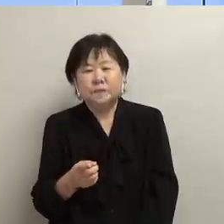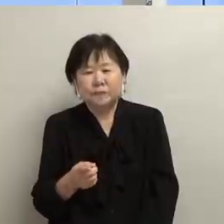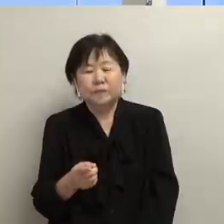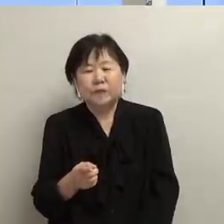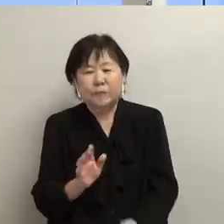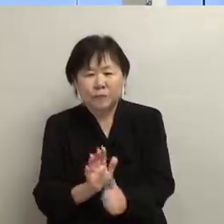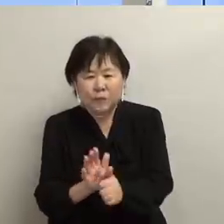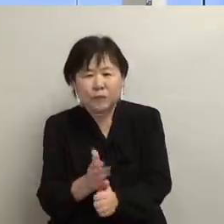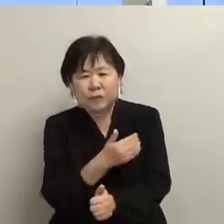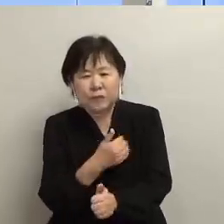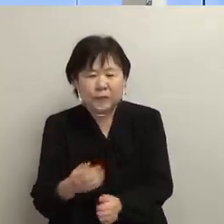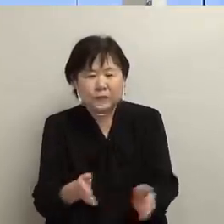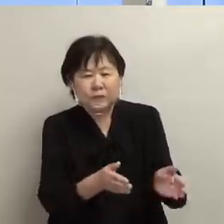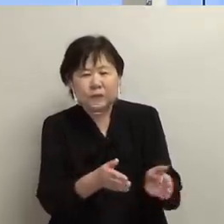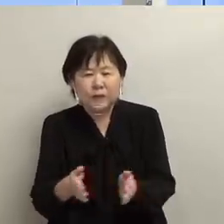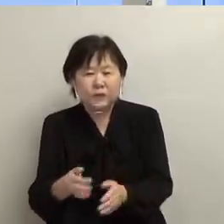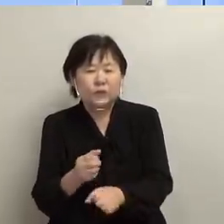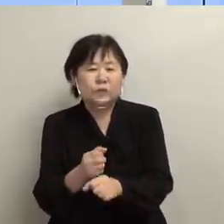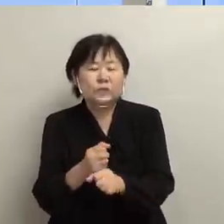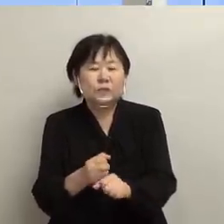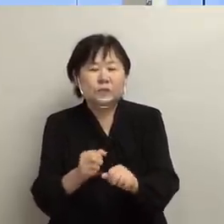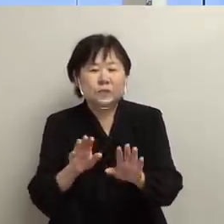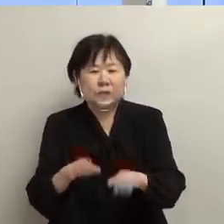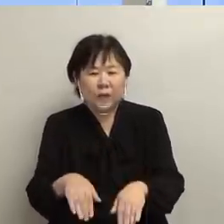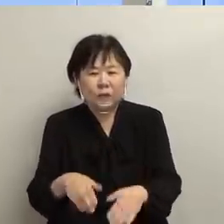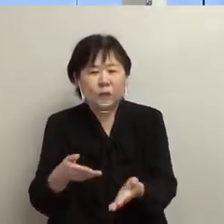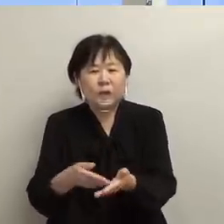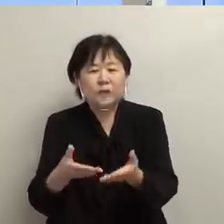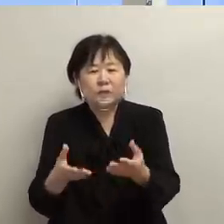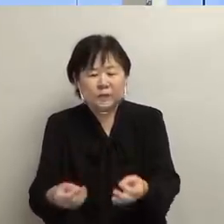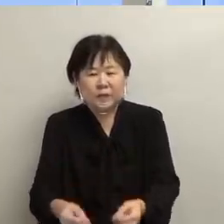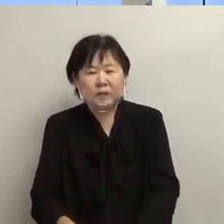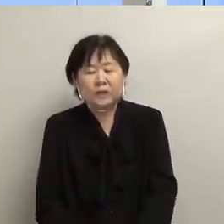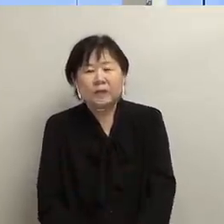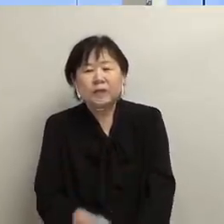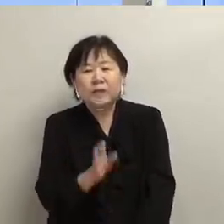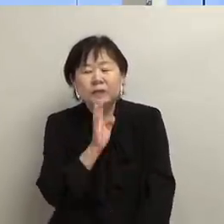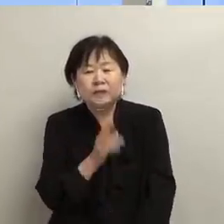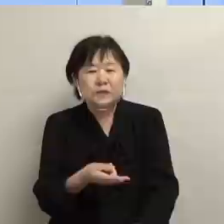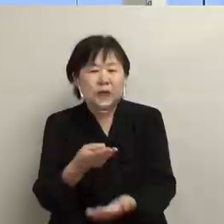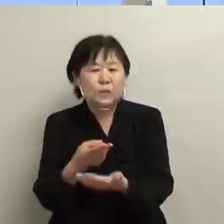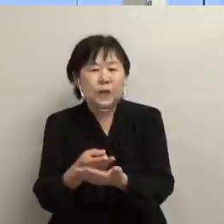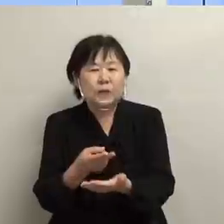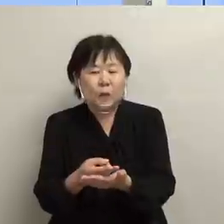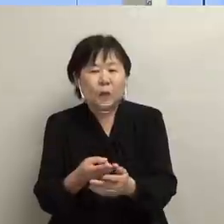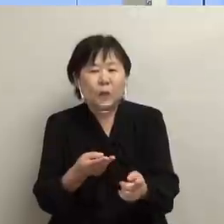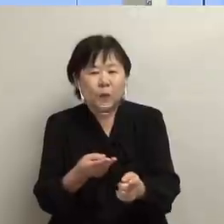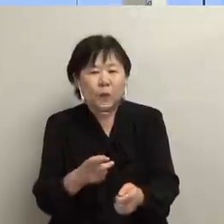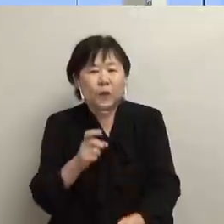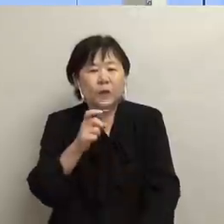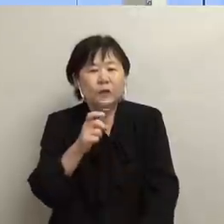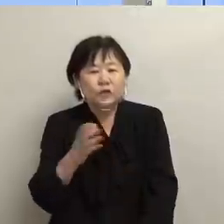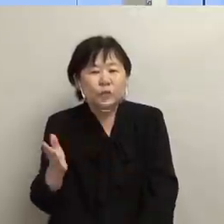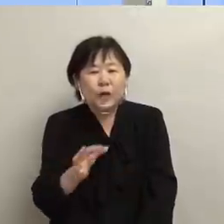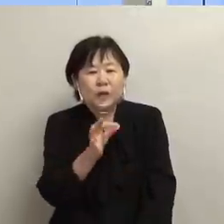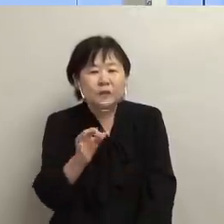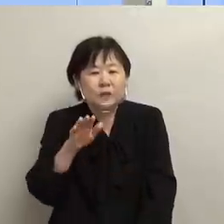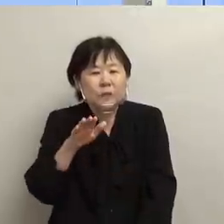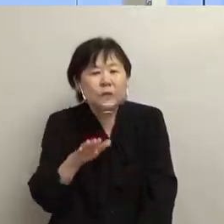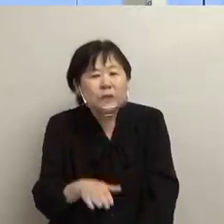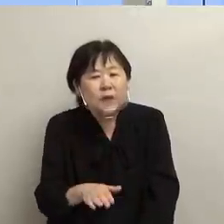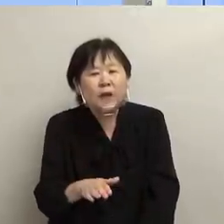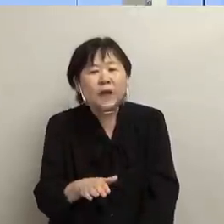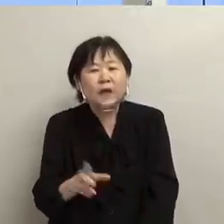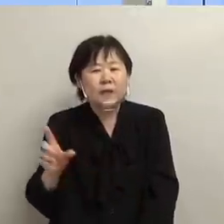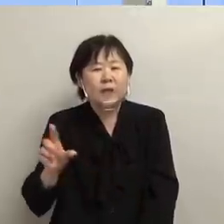たということを申し上げました実際にいまー病床稼働率は一時は10%以下まできましたねところが